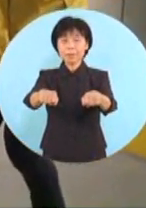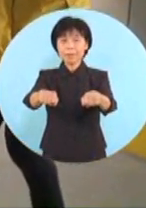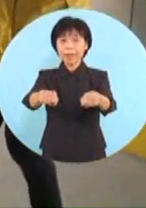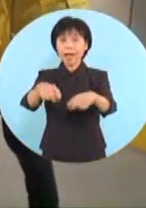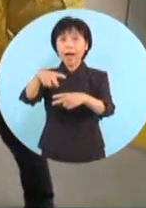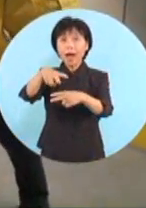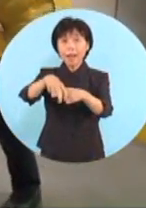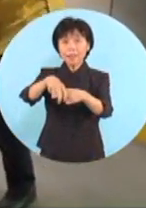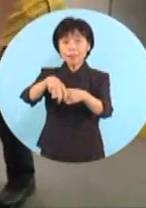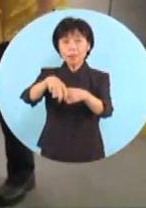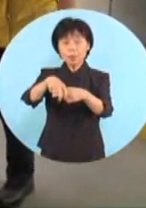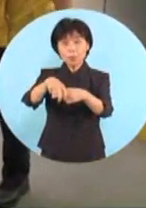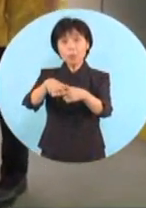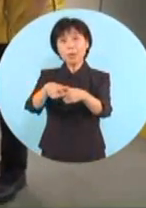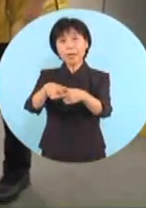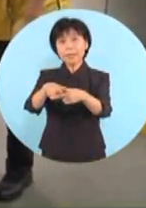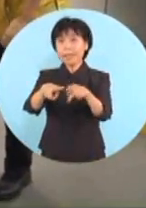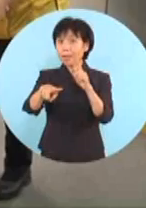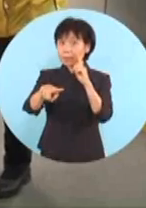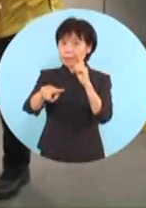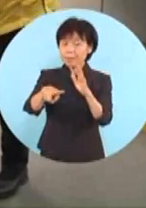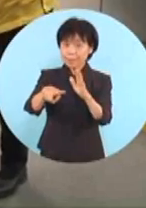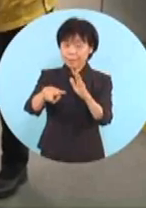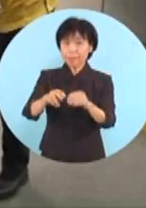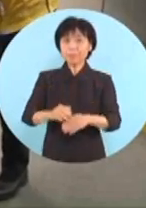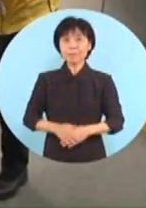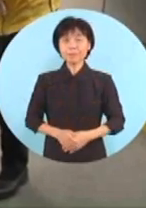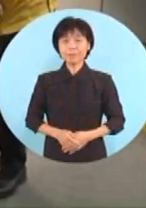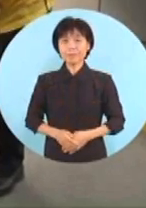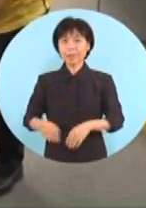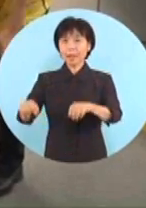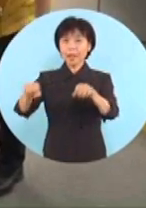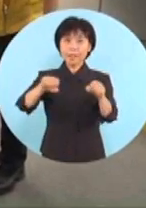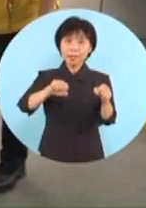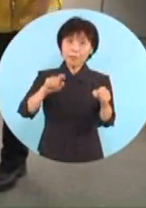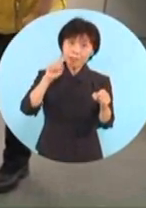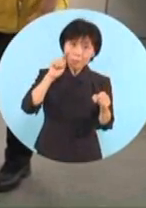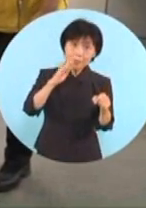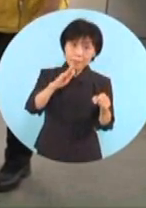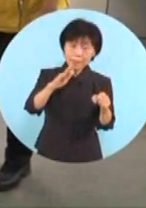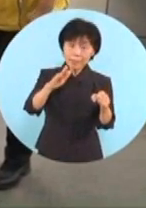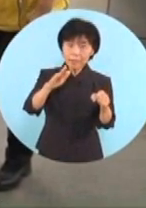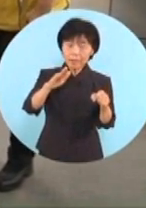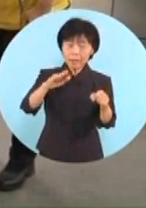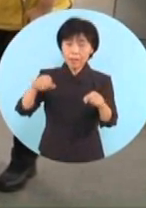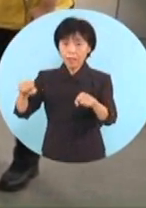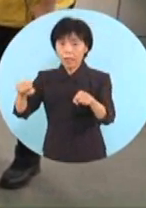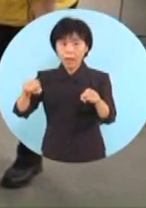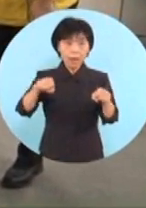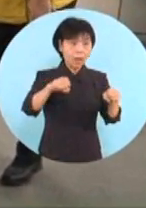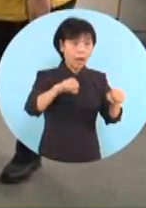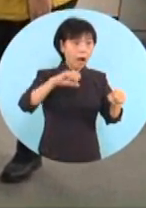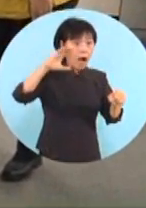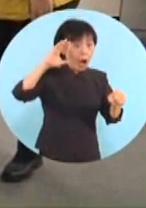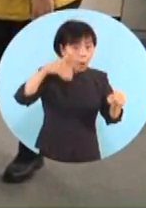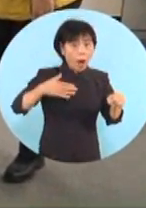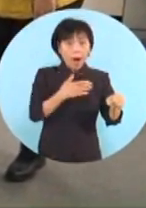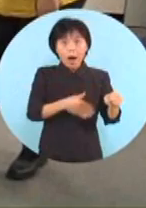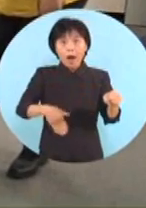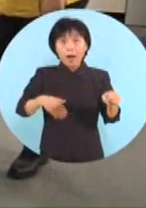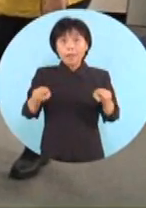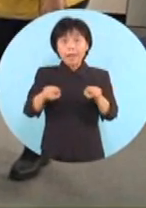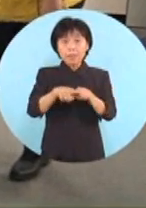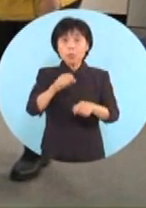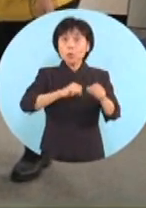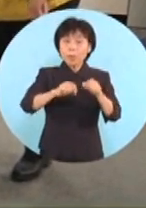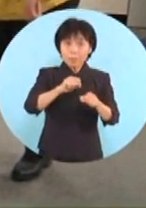い、 では足を少し浮かせてください。 はい、 で倒してみましょう。 おー、すごい。体が動き始め